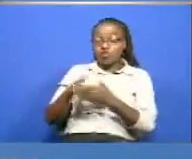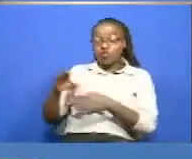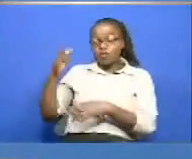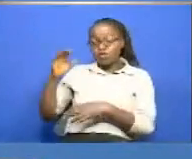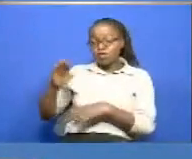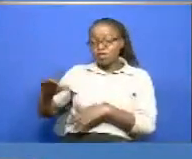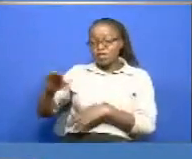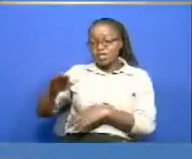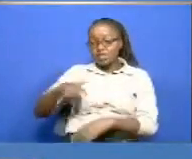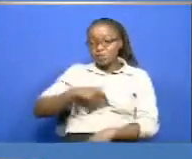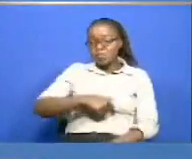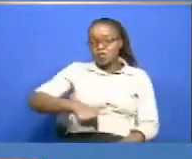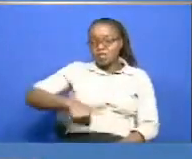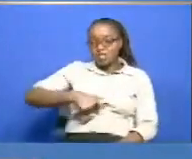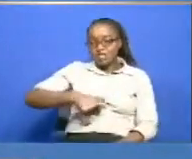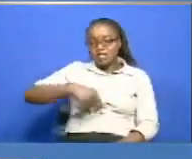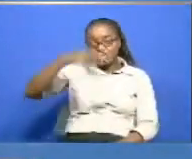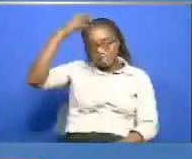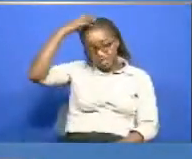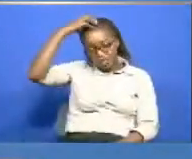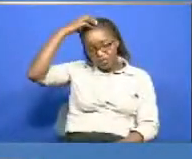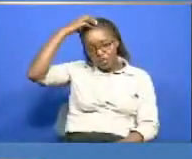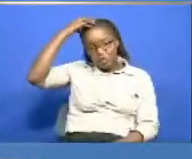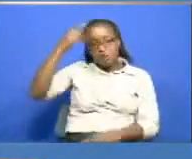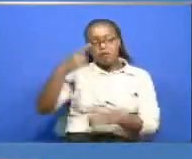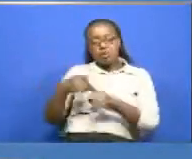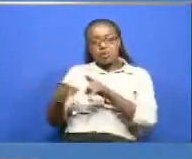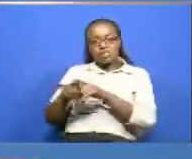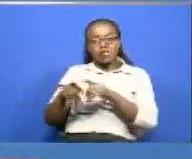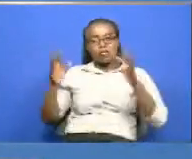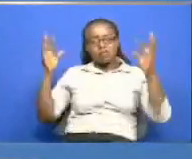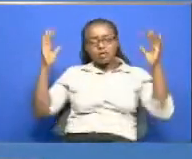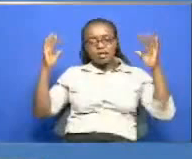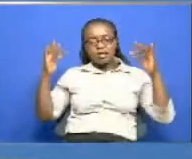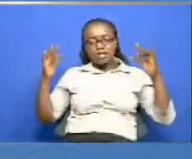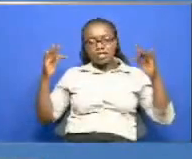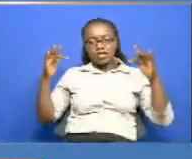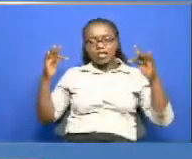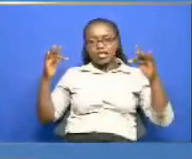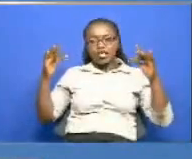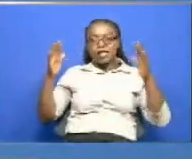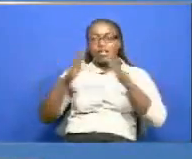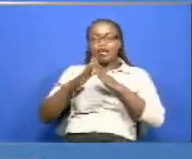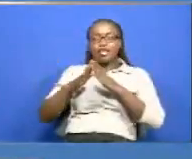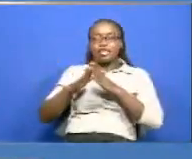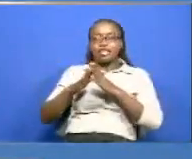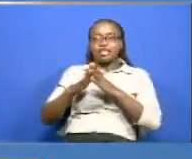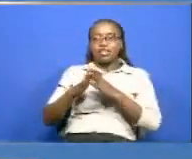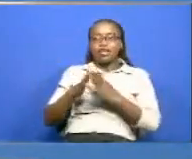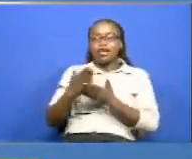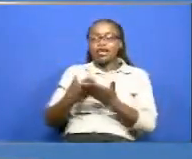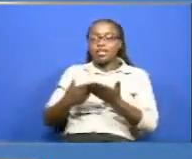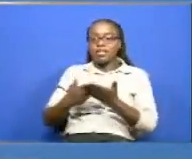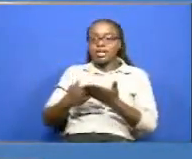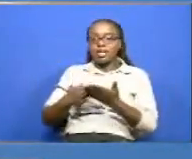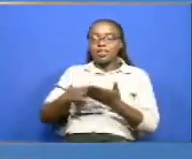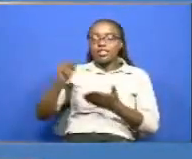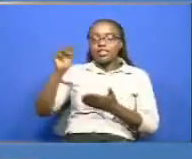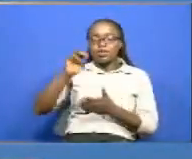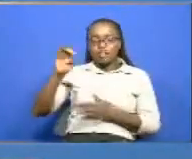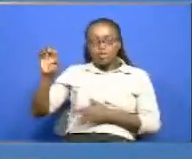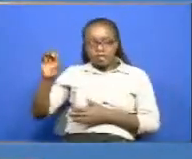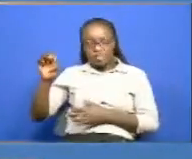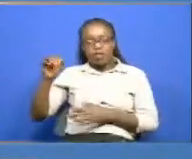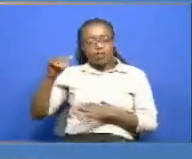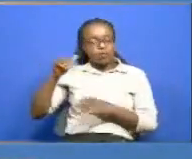ya Malindi na Lamu, tarajie kuwepo kwa manyunyu ya mvua sawia na sehemu za baadhi ya maeneo ya kaskazini mashariki mwa